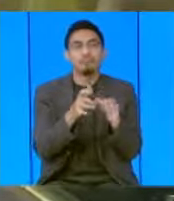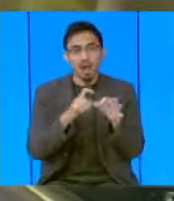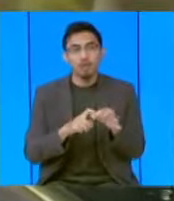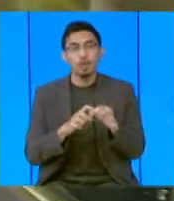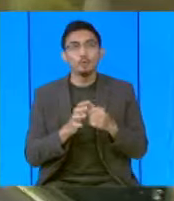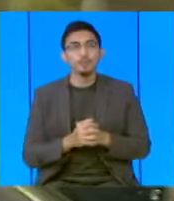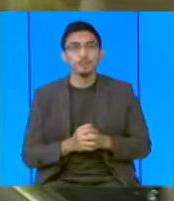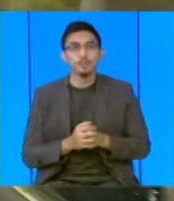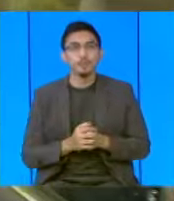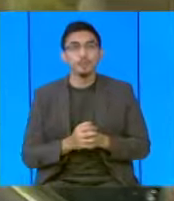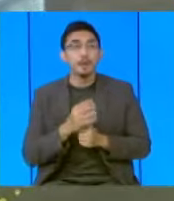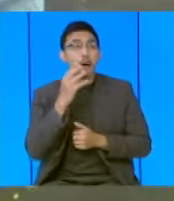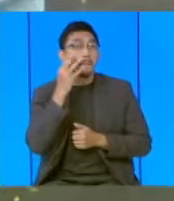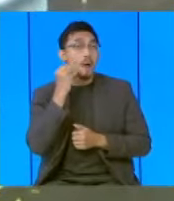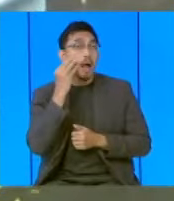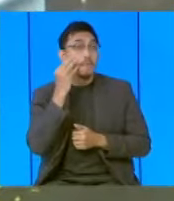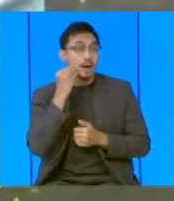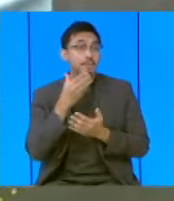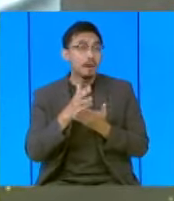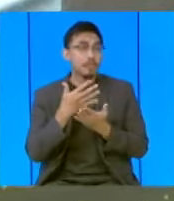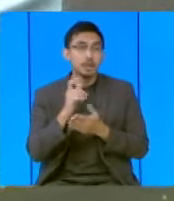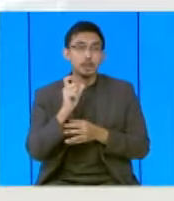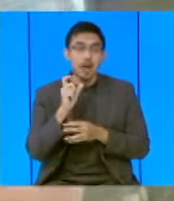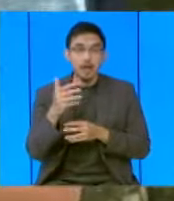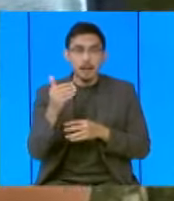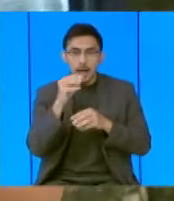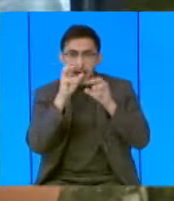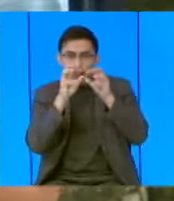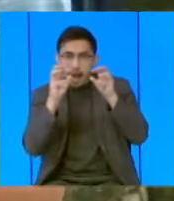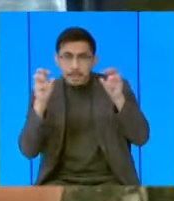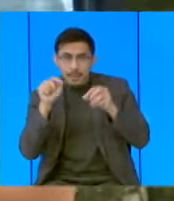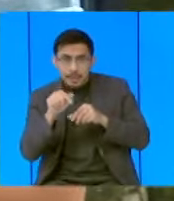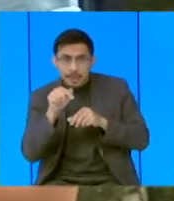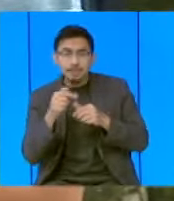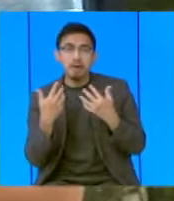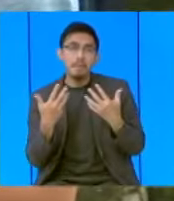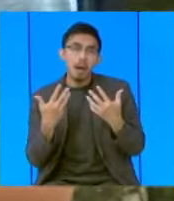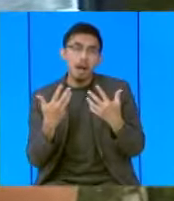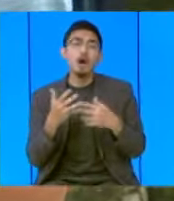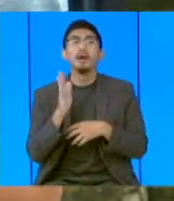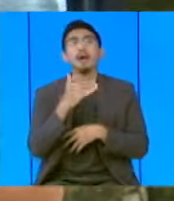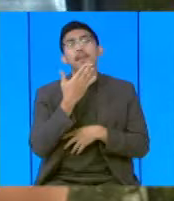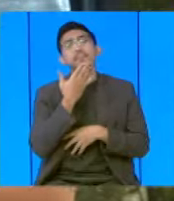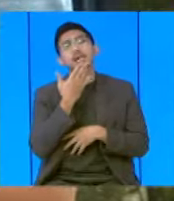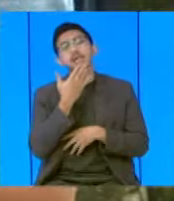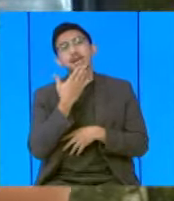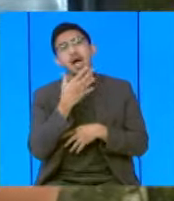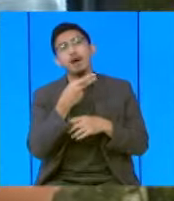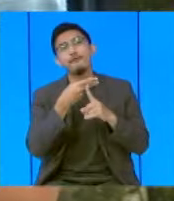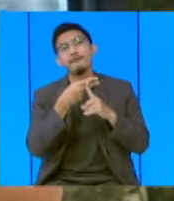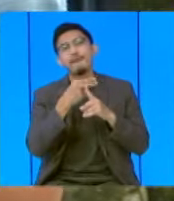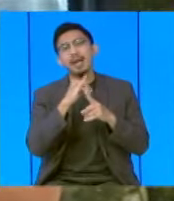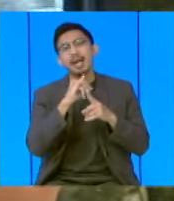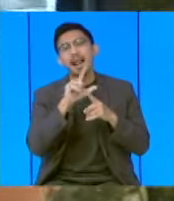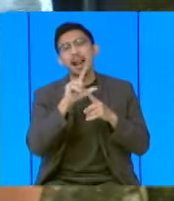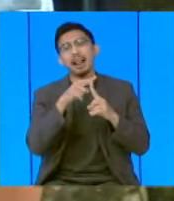Arsi pun berbagi tips untuk merawat ikan hias. Kebanyakan orang tuh salah di filter sebenarnya. Filter dan karantina. Karantina